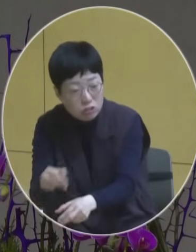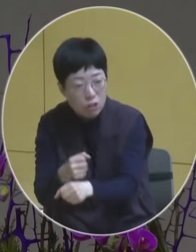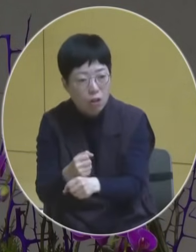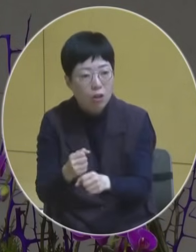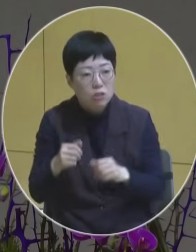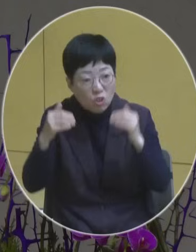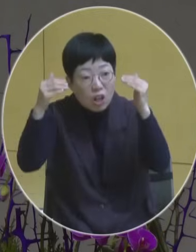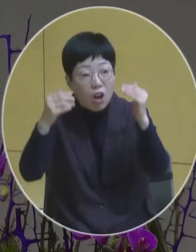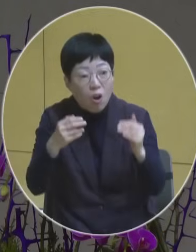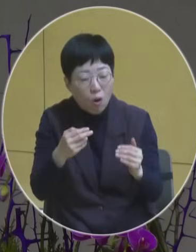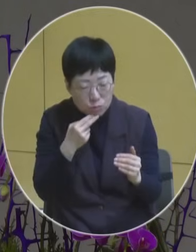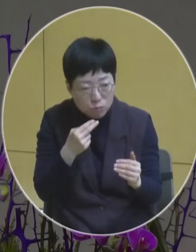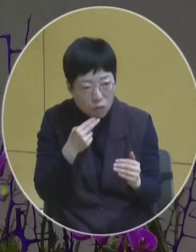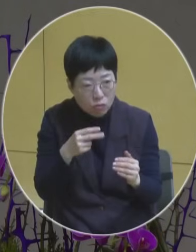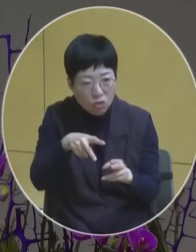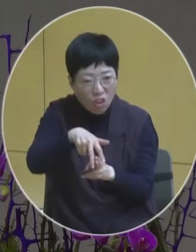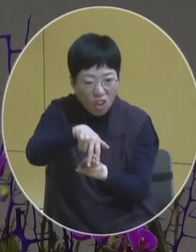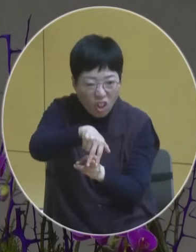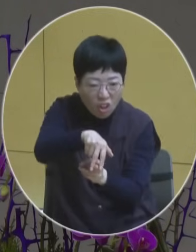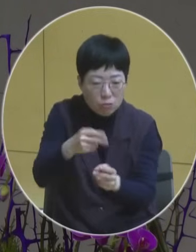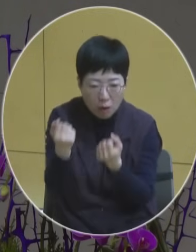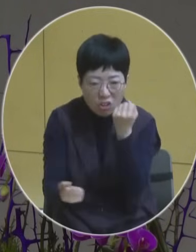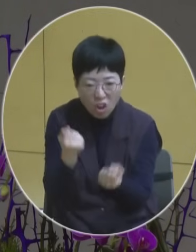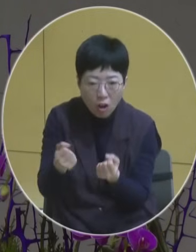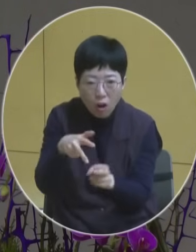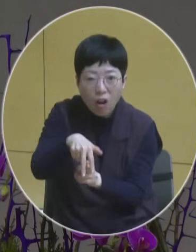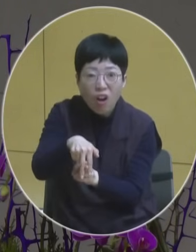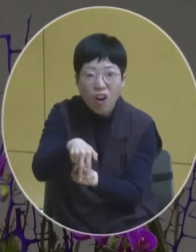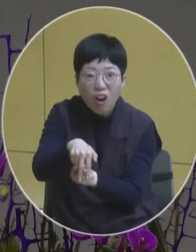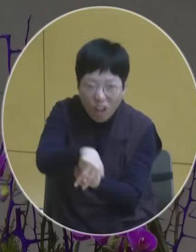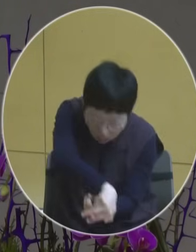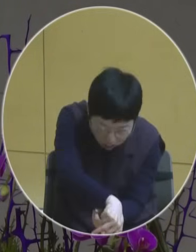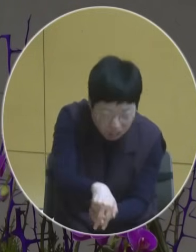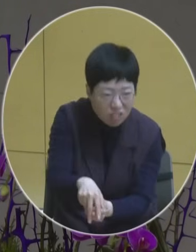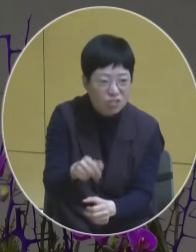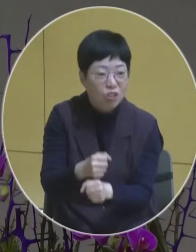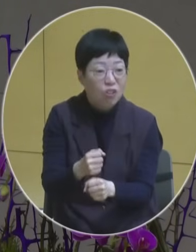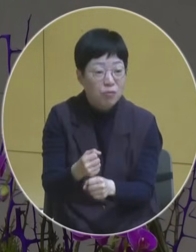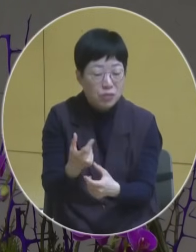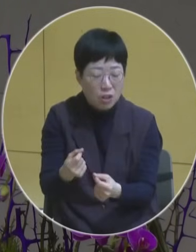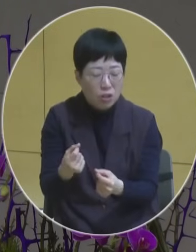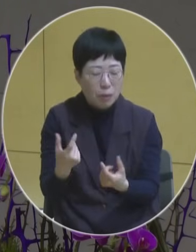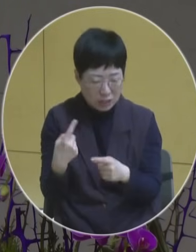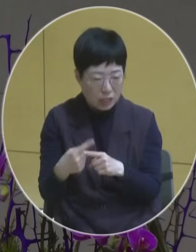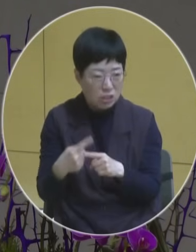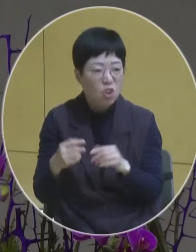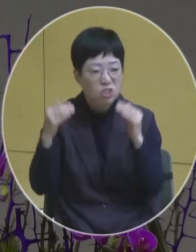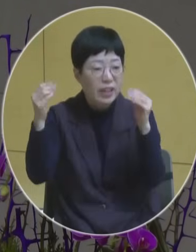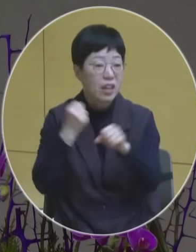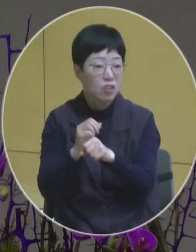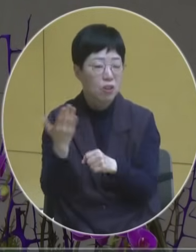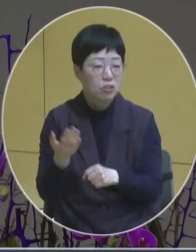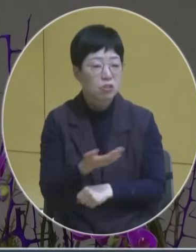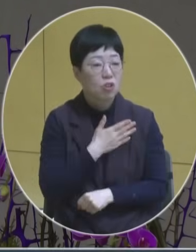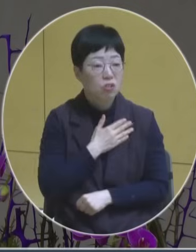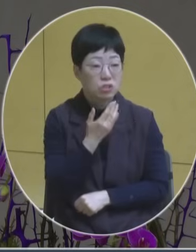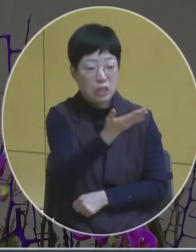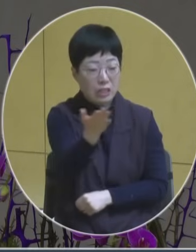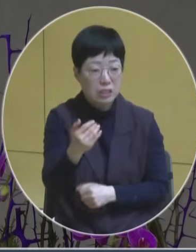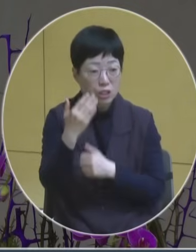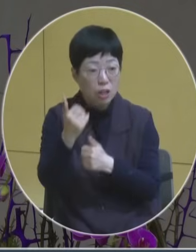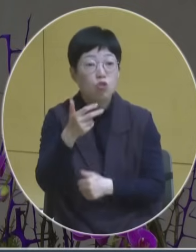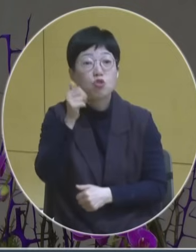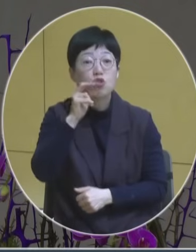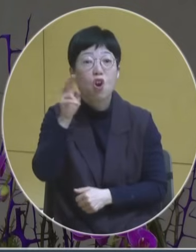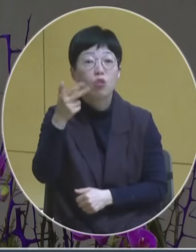계속 성장하지 않으면 쓰러지게 되어 있습니다. 46절 47절에 주님이 이렇게 말씀합니다. 너희는 나를 불러 주여